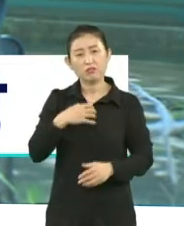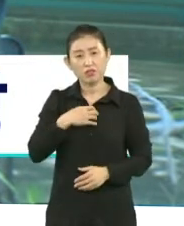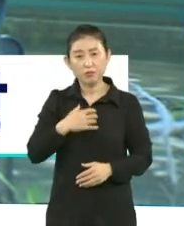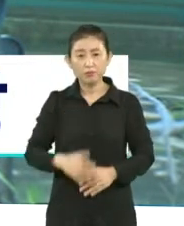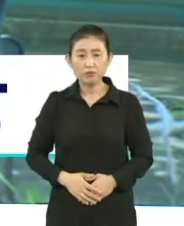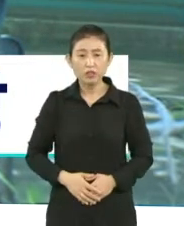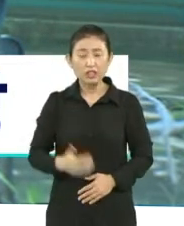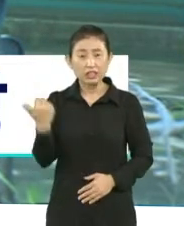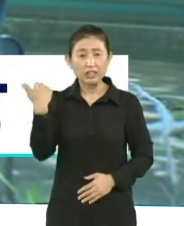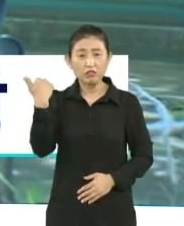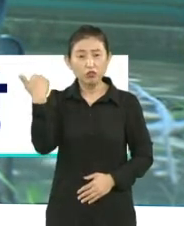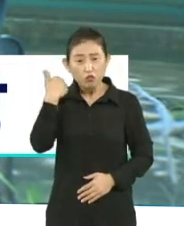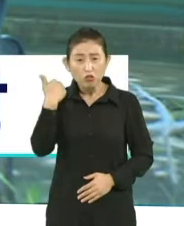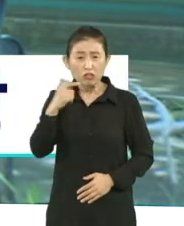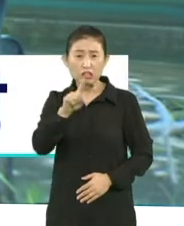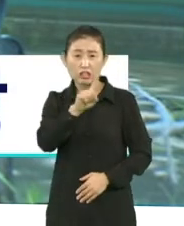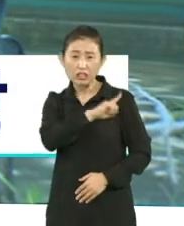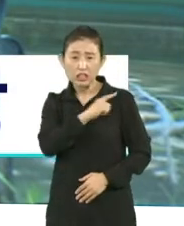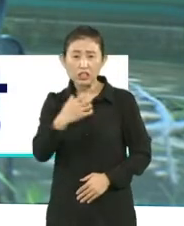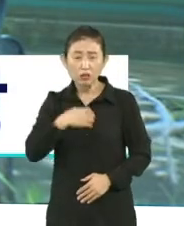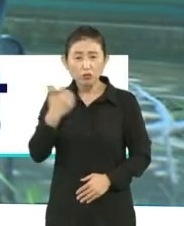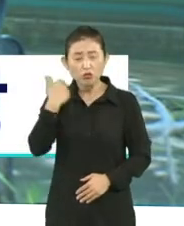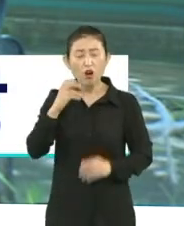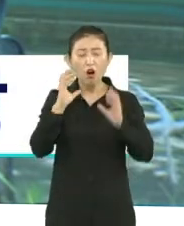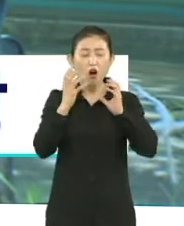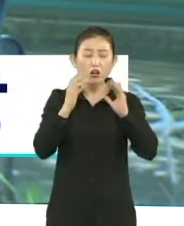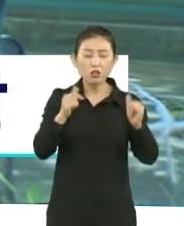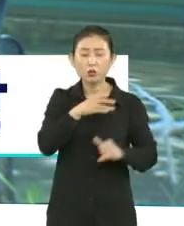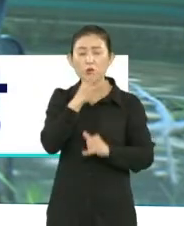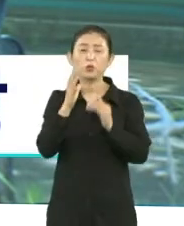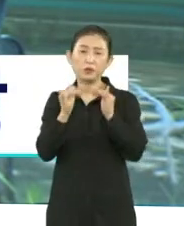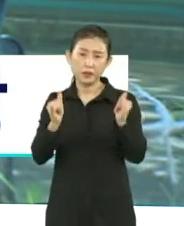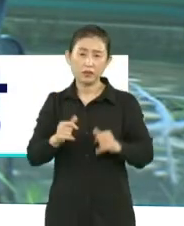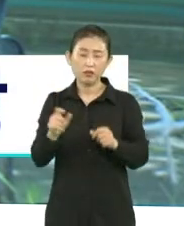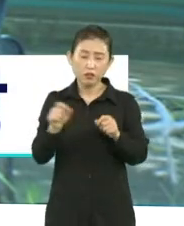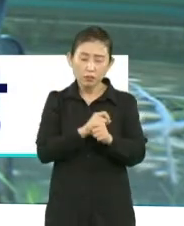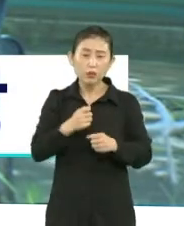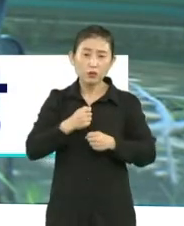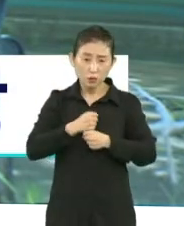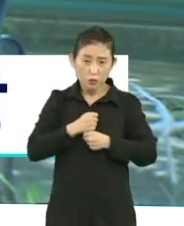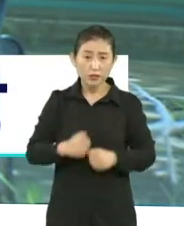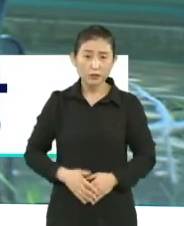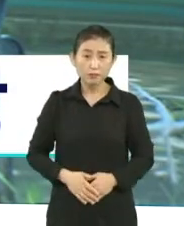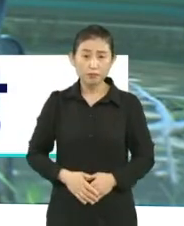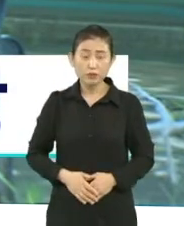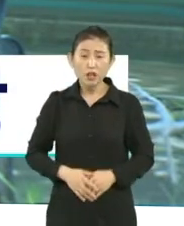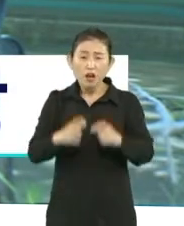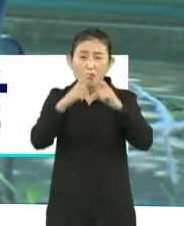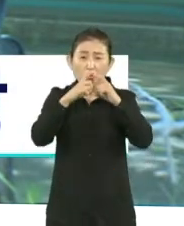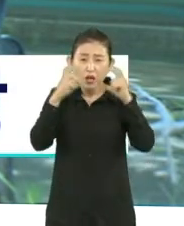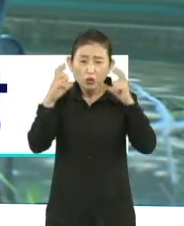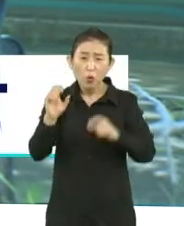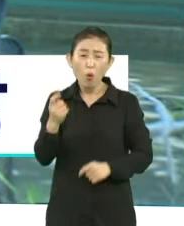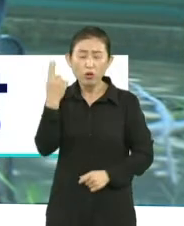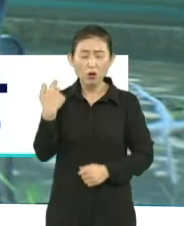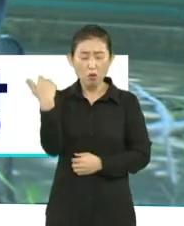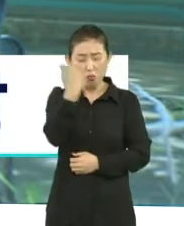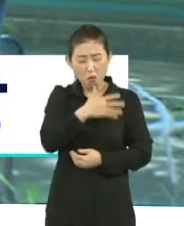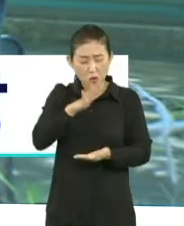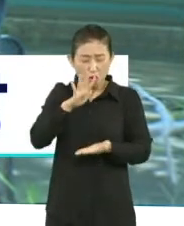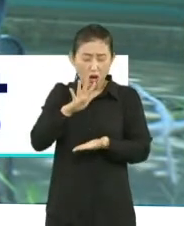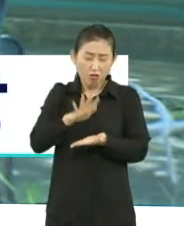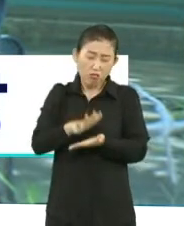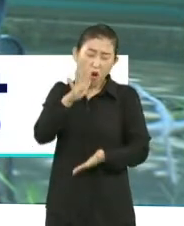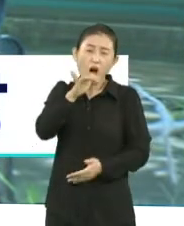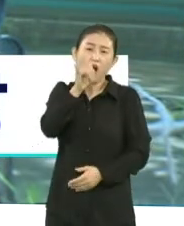특히 어린이와 노약자 들은 더 각별한 주의가 필요하고 코론 알고 예방을 위해 착용하는 마스크도 최 운 상승에 부담을 줄